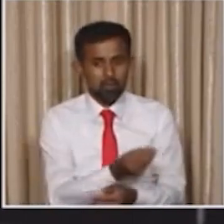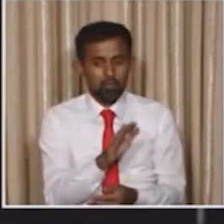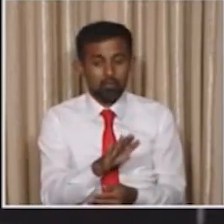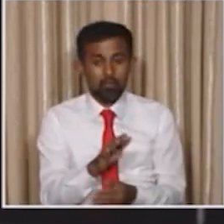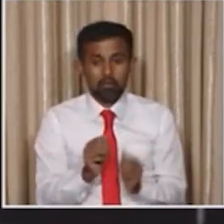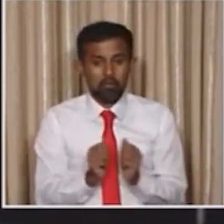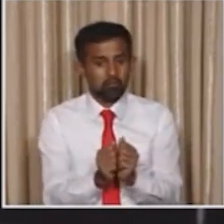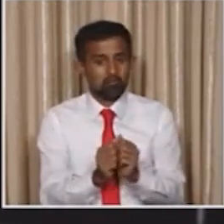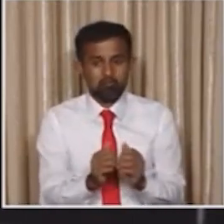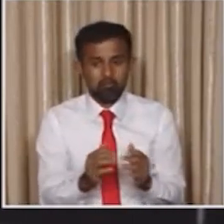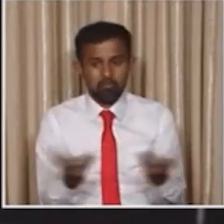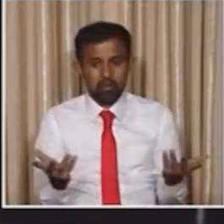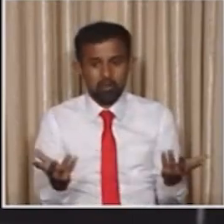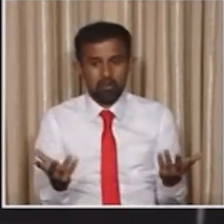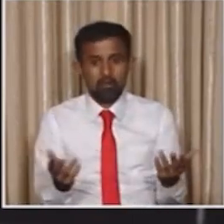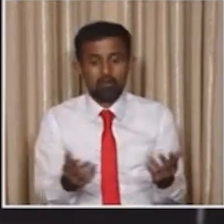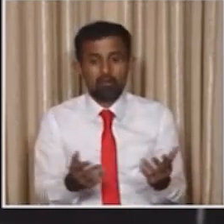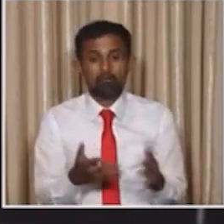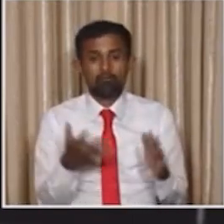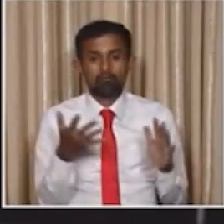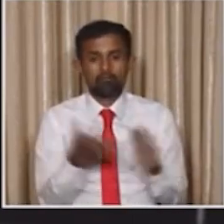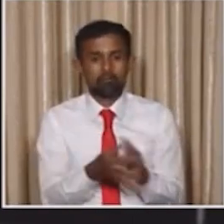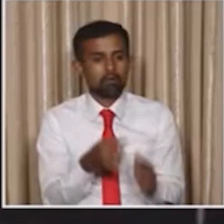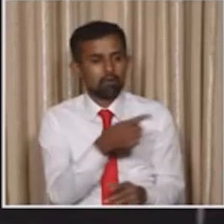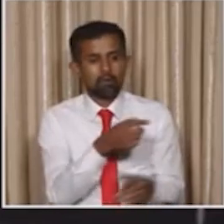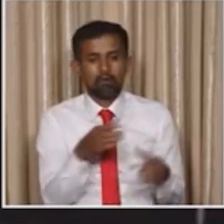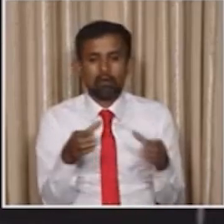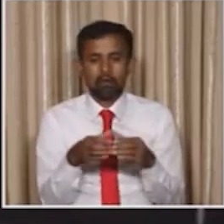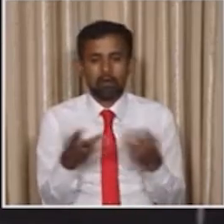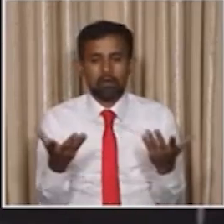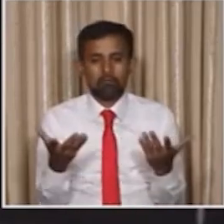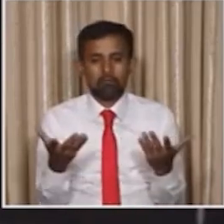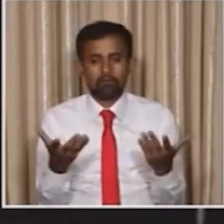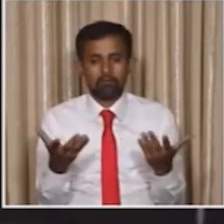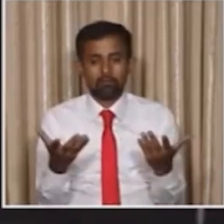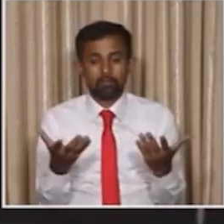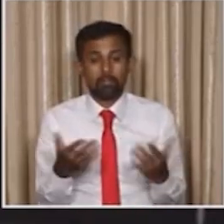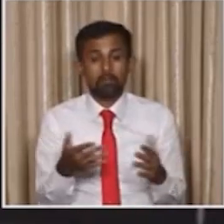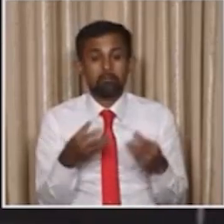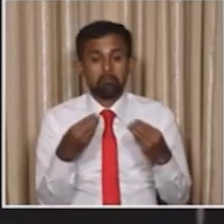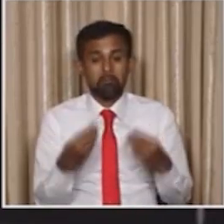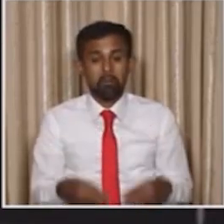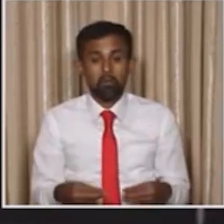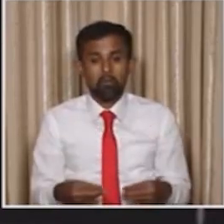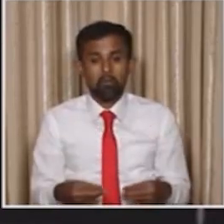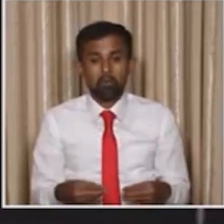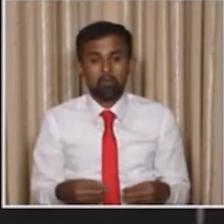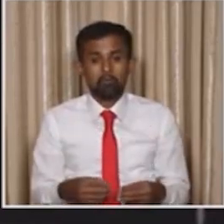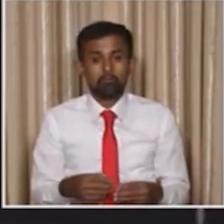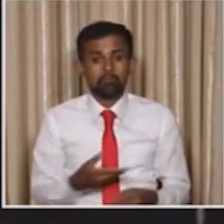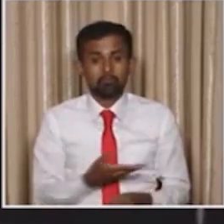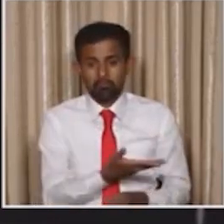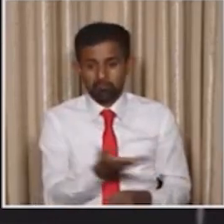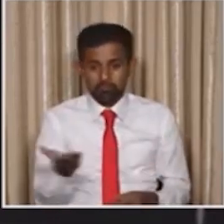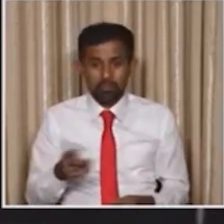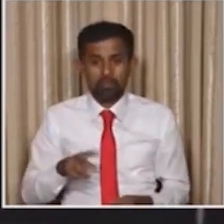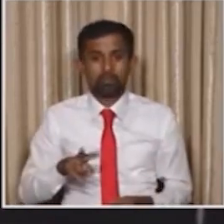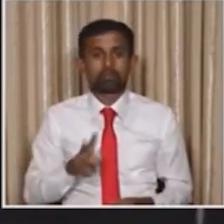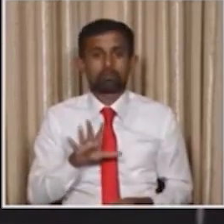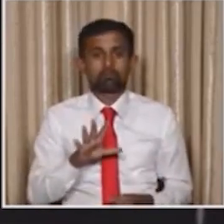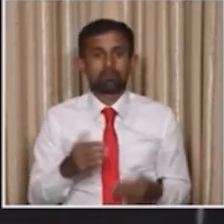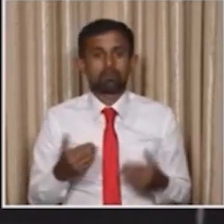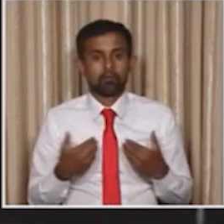ක්‍රියා නොකළොත් ඒකට වන්දි ගෙවන්නේ ඒ කණ්ඩායම නෙමෙයි බොක්ස් එකේ ඉන්න. ඒකට වන්දි ගෙවන්නේ මේ සභාවේ ඉන්න 225